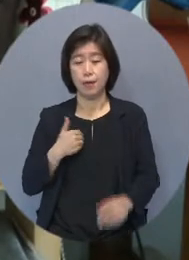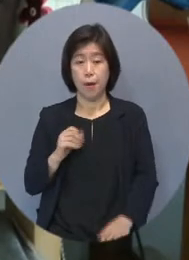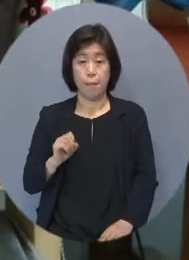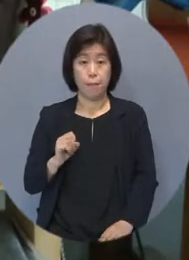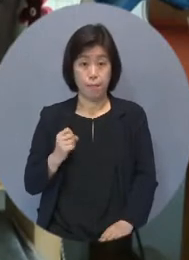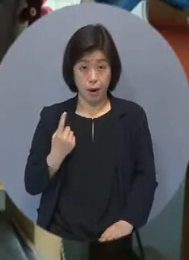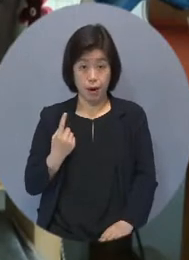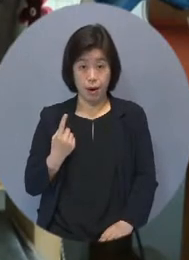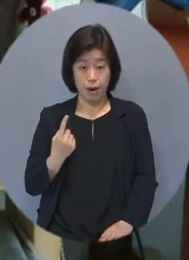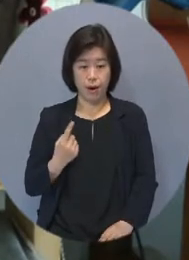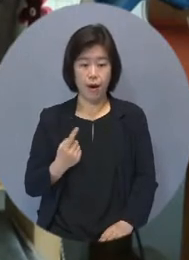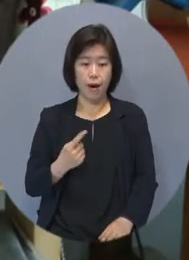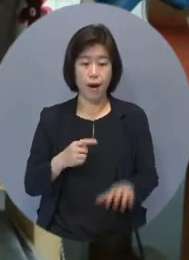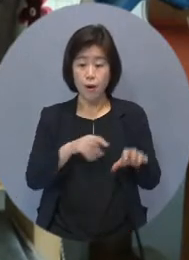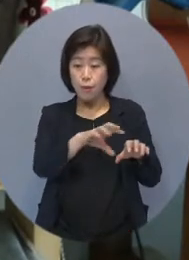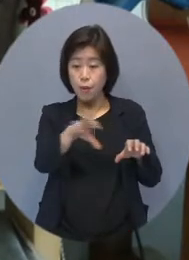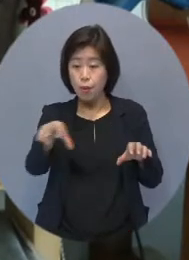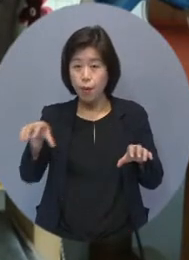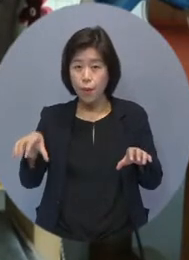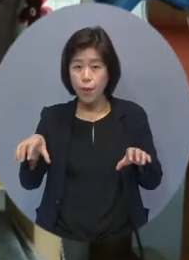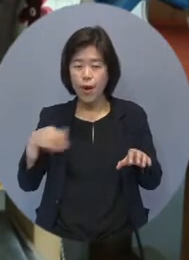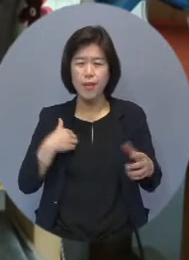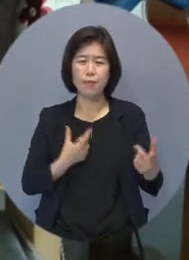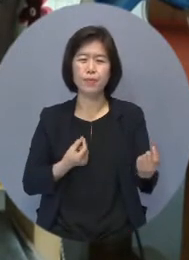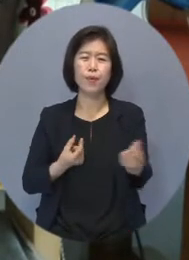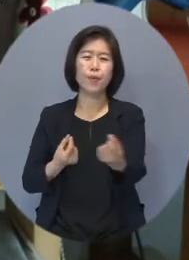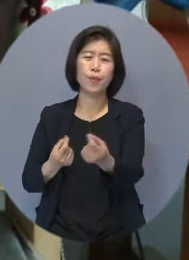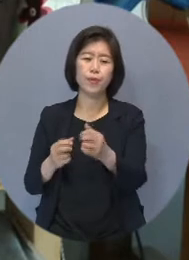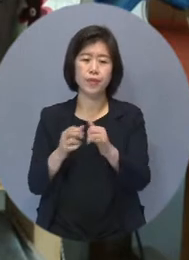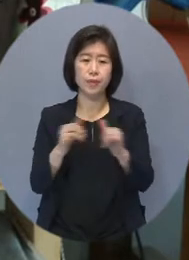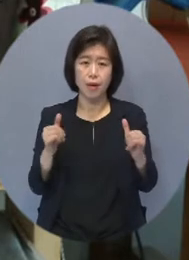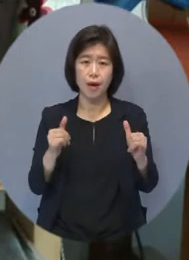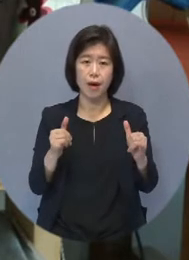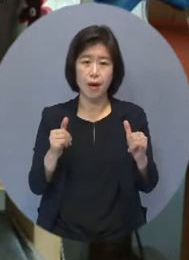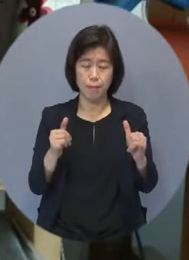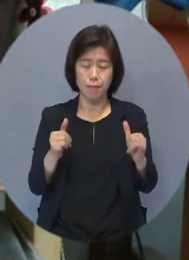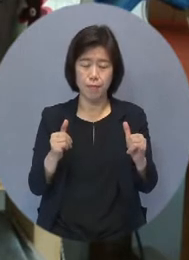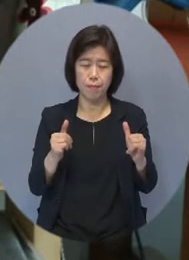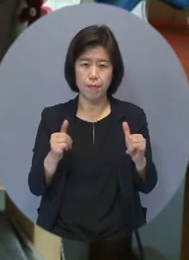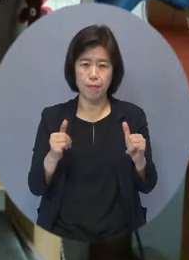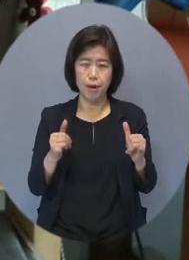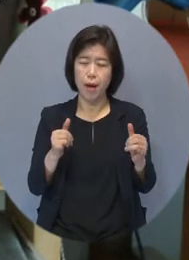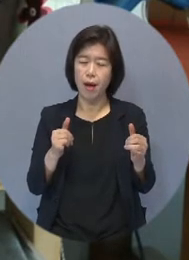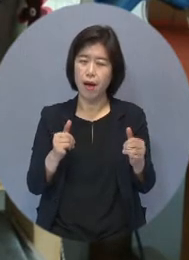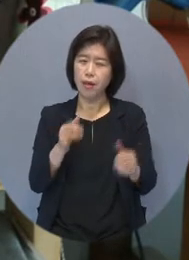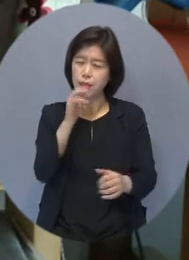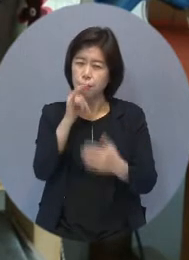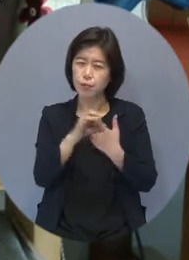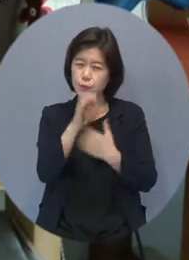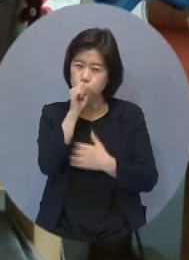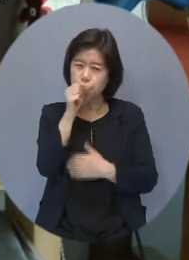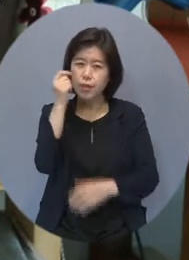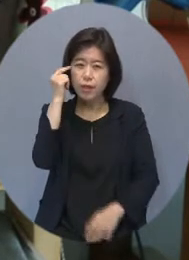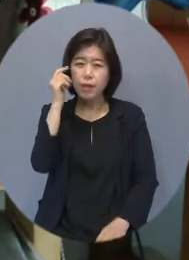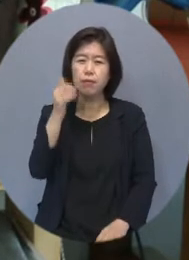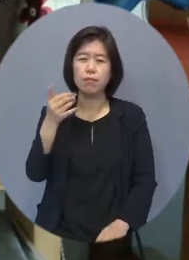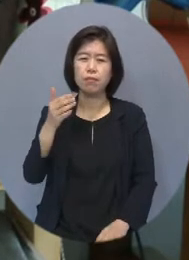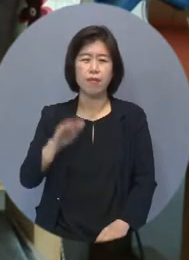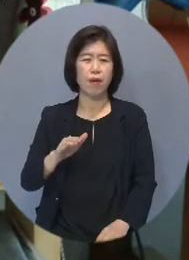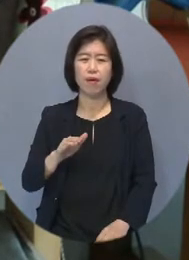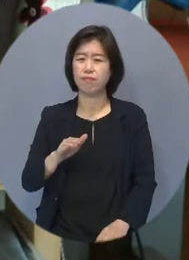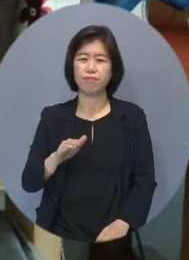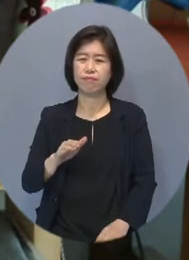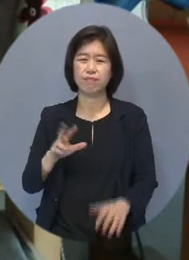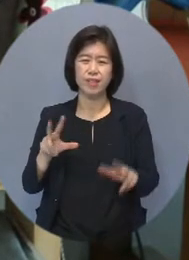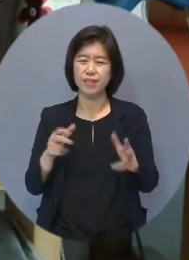이렇게 책을 제작하는 사람들이 많이 생겨났으면 좋겠다라는 바람을 갖고 시작을 했었거든요. 근데 그게 참 쉽지 않더라고요.